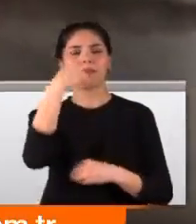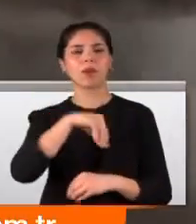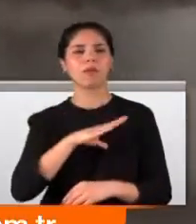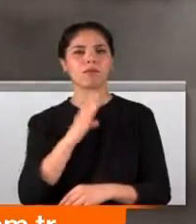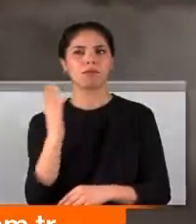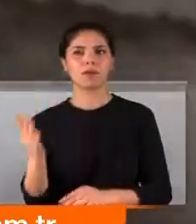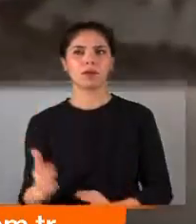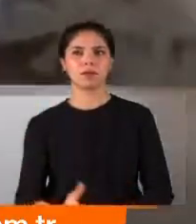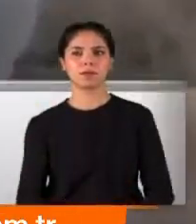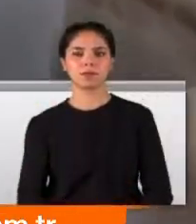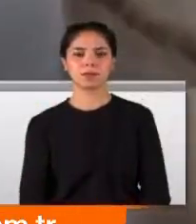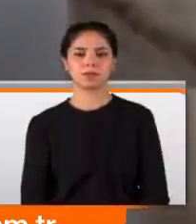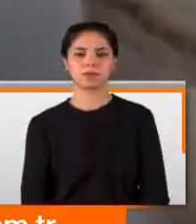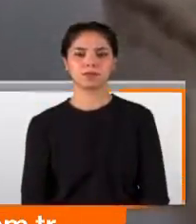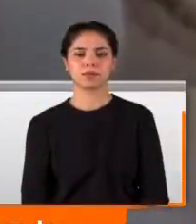beslendi